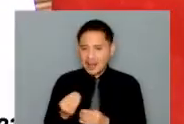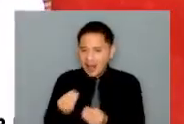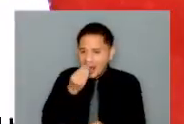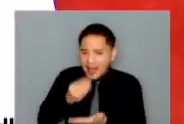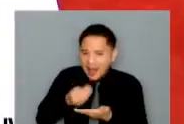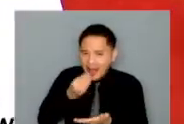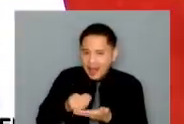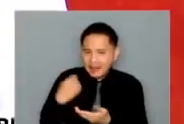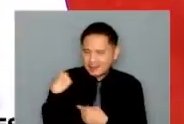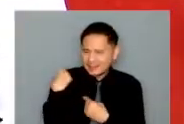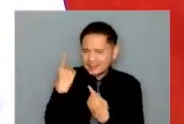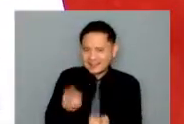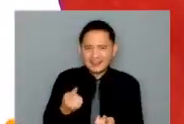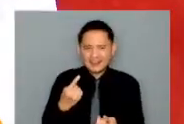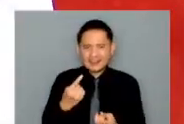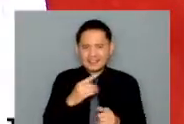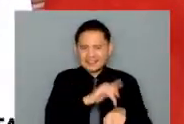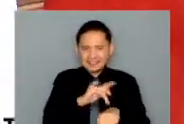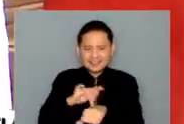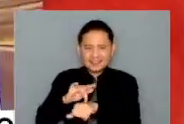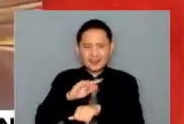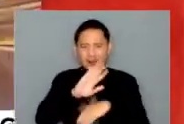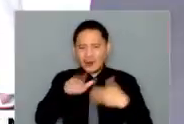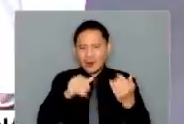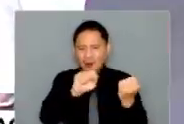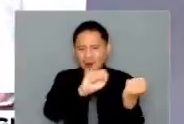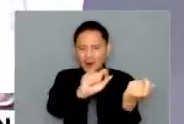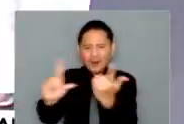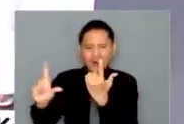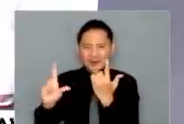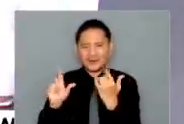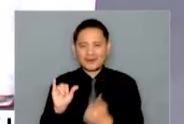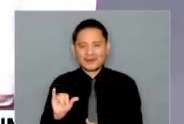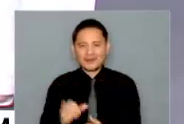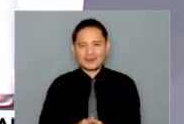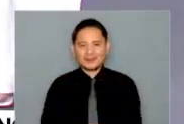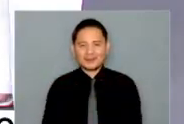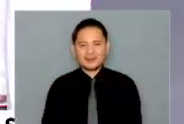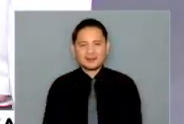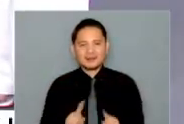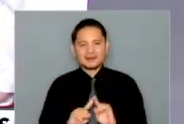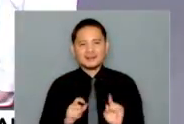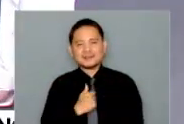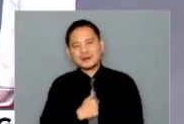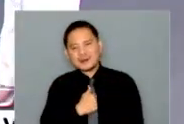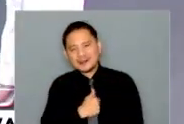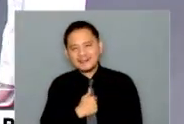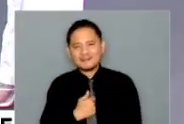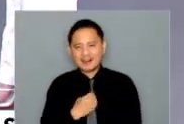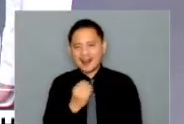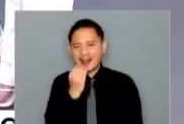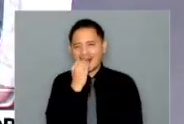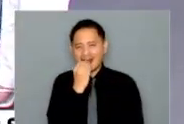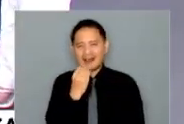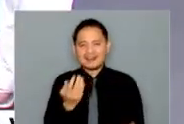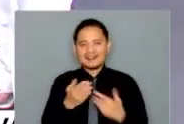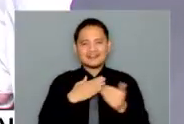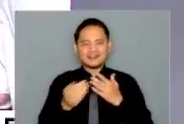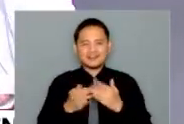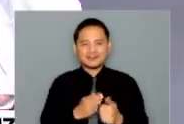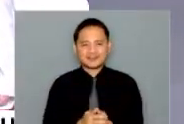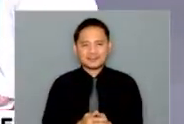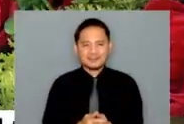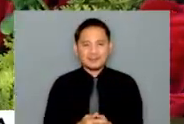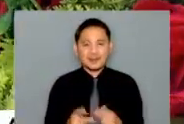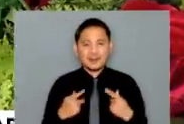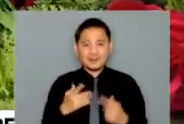halos lahat nakakahiyaman sa bahay. Okay lang, ma. Oh my gosh, pasensya na ako, mga kapatid. Pero ano siya, lahat masarap, Mami Dims. Lahat